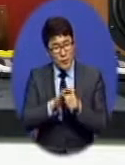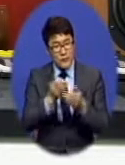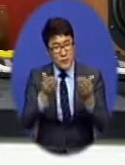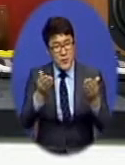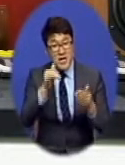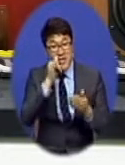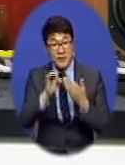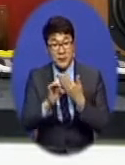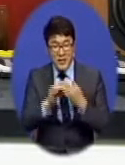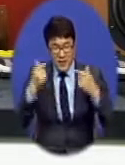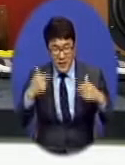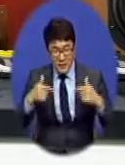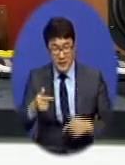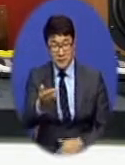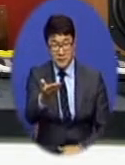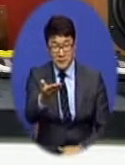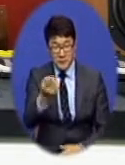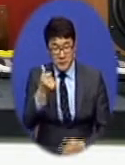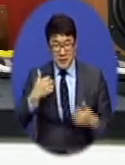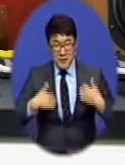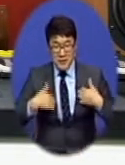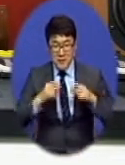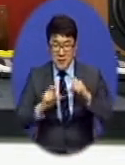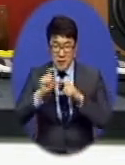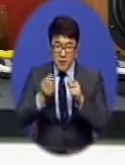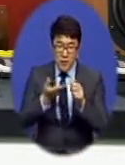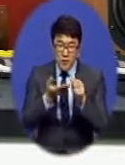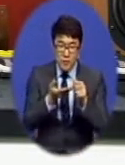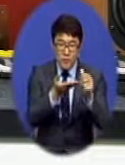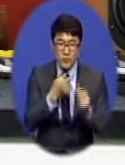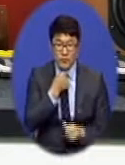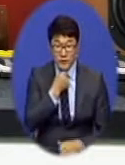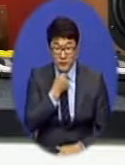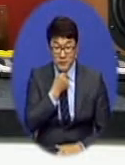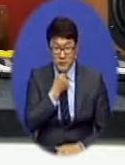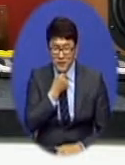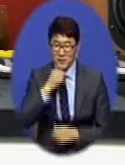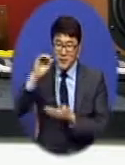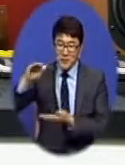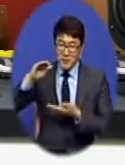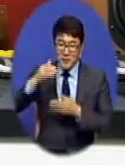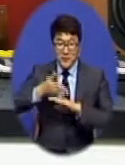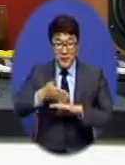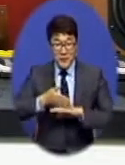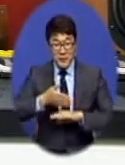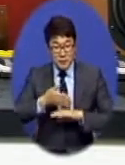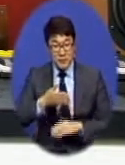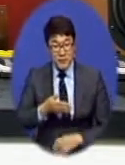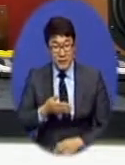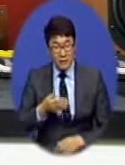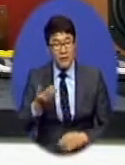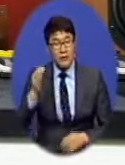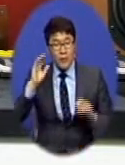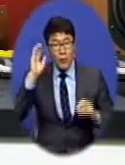된다면 항상 예. 고성숙님을 조금이나마 즐겁게 해드렸으면 좋겠습니다. 예, 알겠습니다. 예. 고맙습니다. 네, 그래서 이야, 네. 그래도